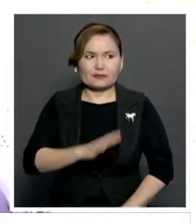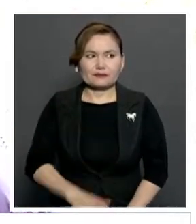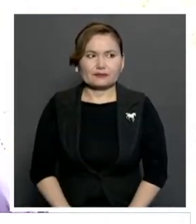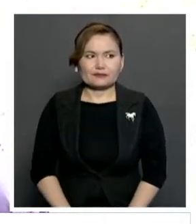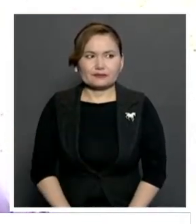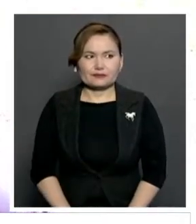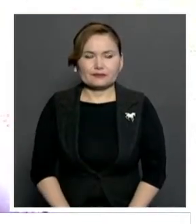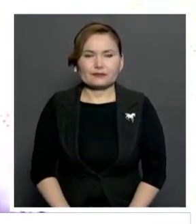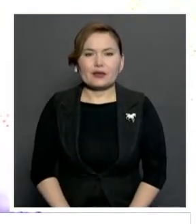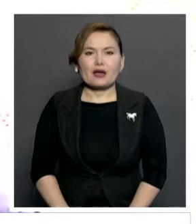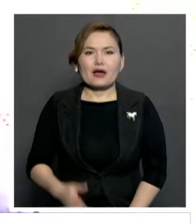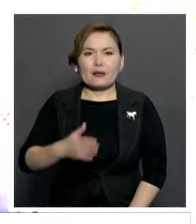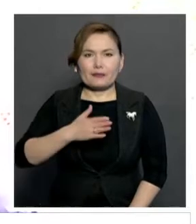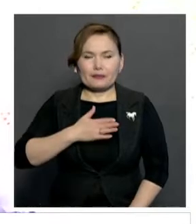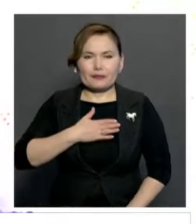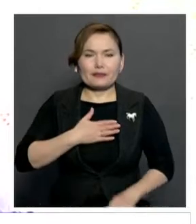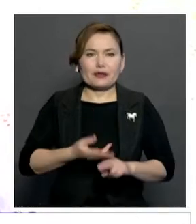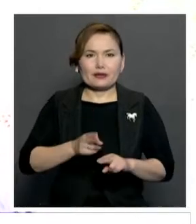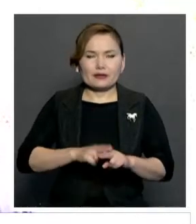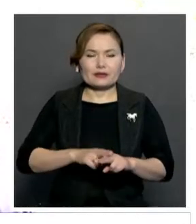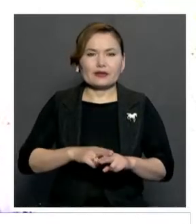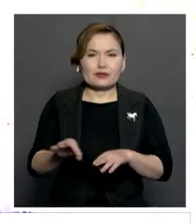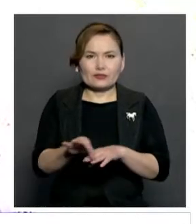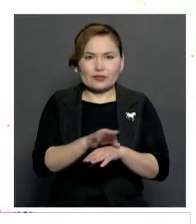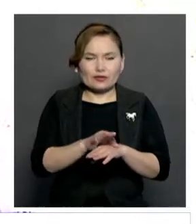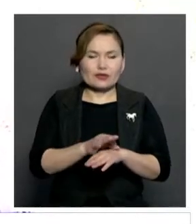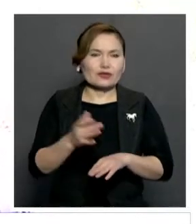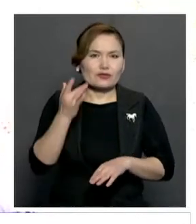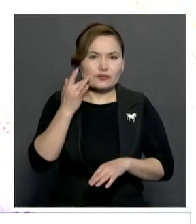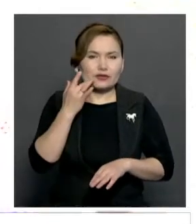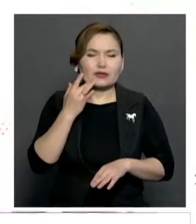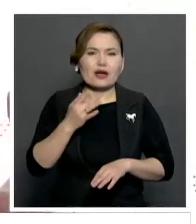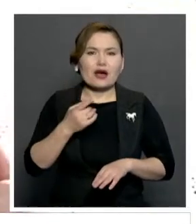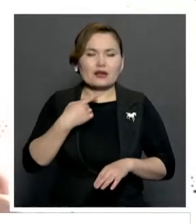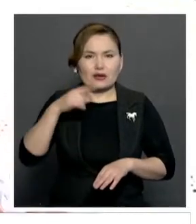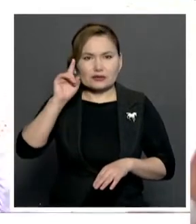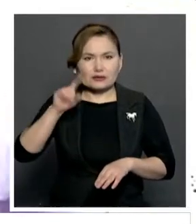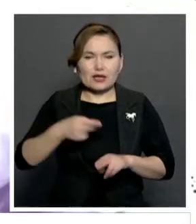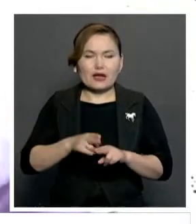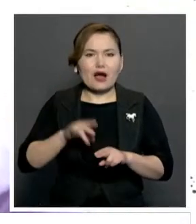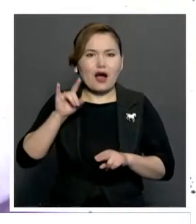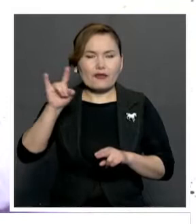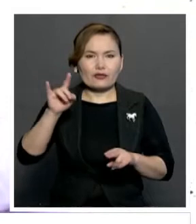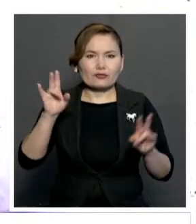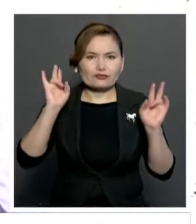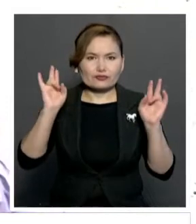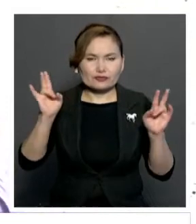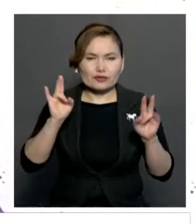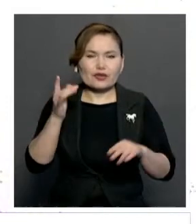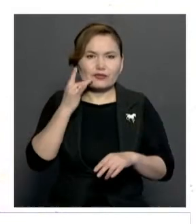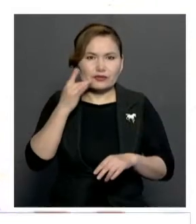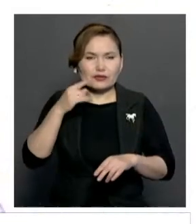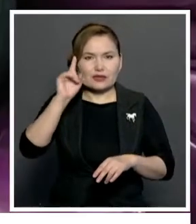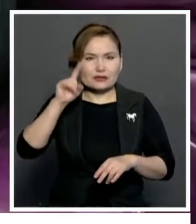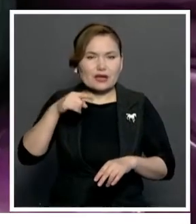Даусын білет, үйде отырып жүр. Біз білеміз, андыват жүті келеттір, ам 74-ті келеттір, папамыз мене келді. Бізде аэропортқа қоңған естіп тұрамыз.